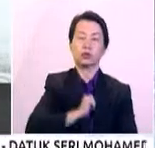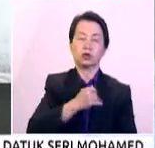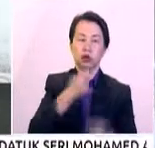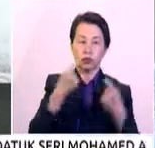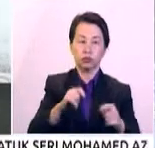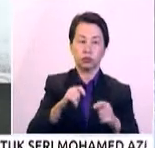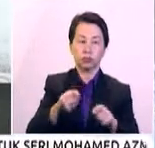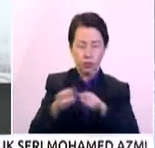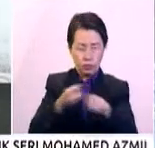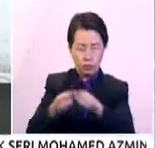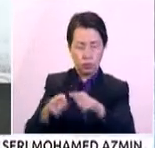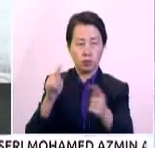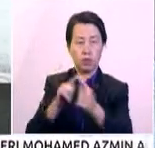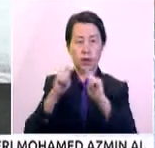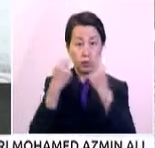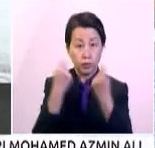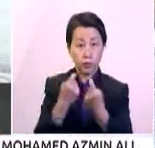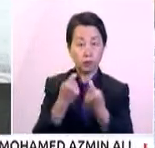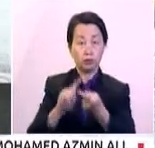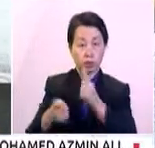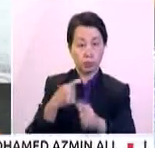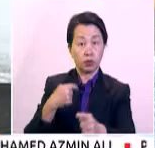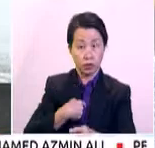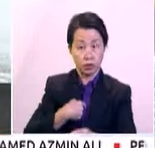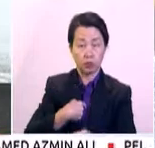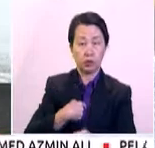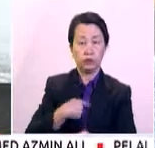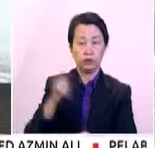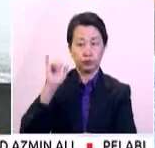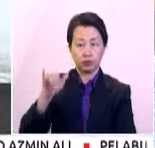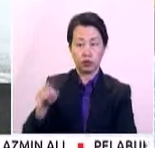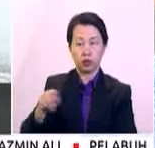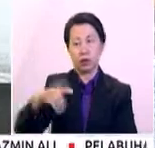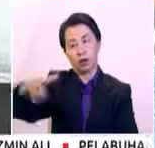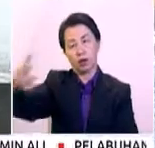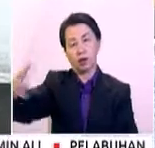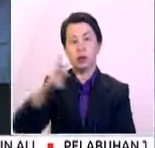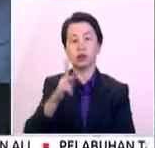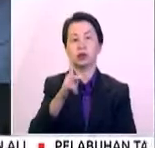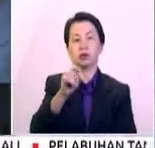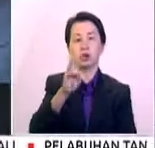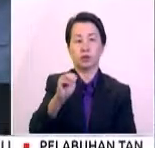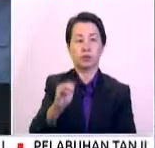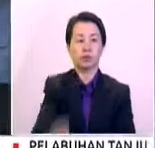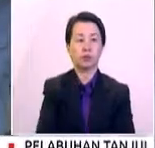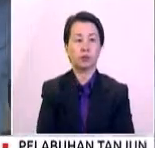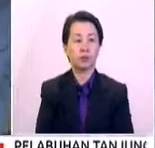beri saingan kepada teammate saya, especially dengan yang the rest of KTM lah.